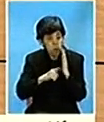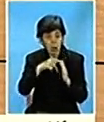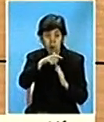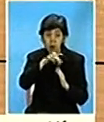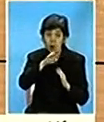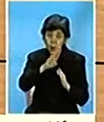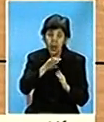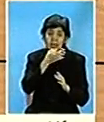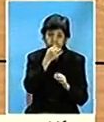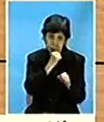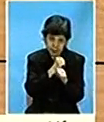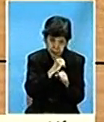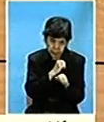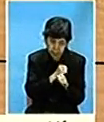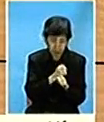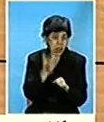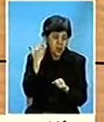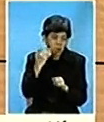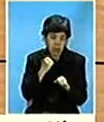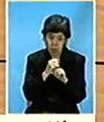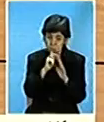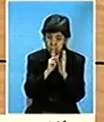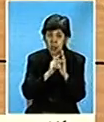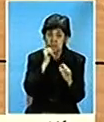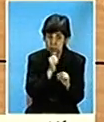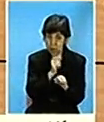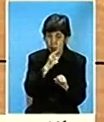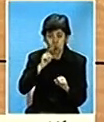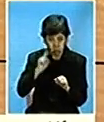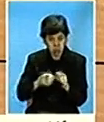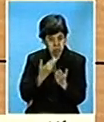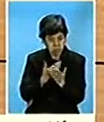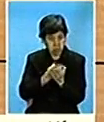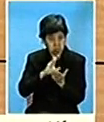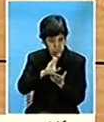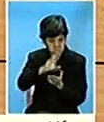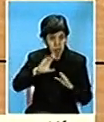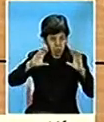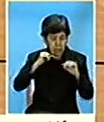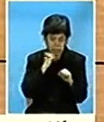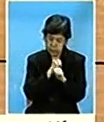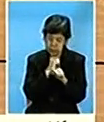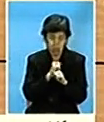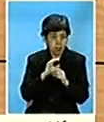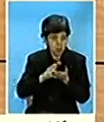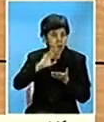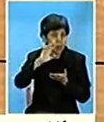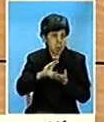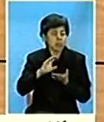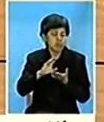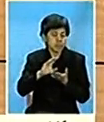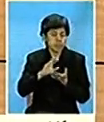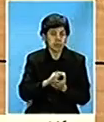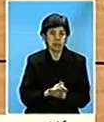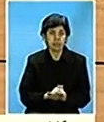วิชาชีพซึ่งเมื่อยกร่างขึ้นมาแล้วจะต้องใช้งบประมาณของรัฐเป็นส่วนสำคัญอันหนึ่